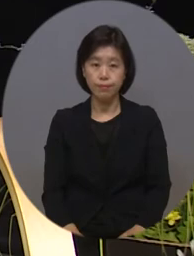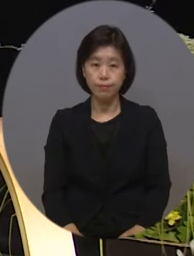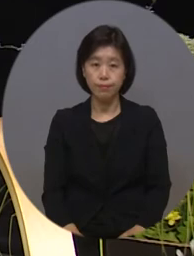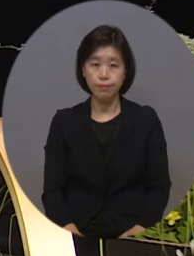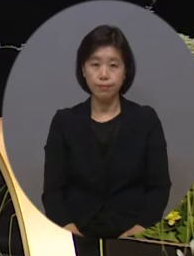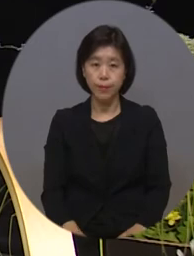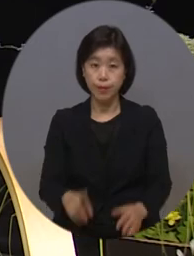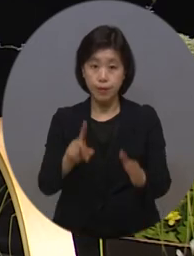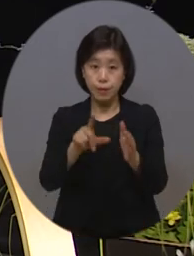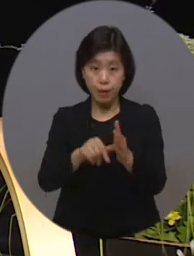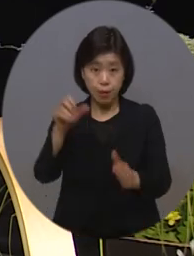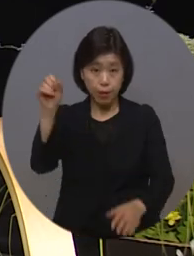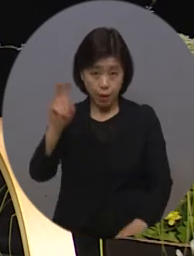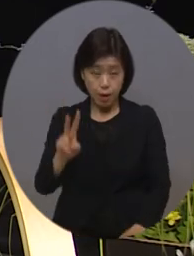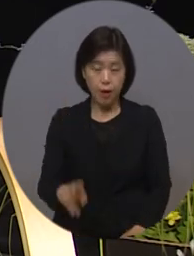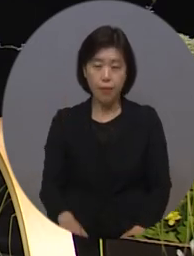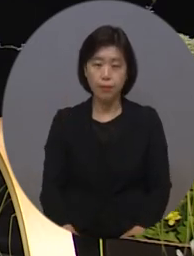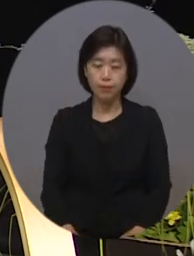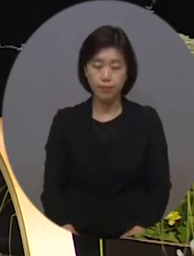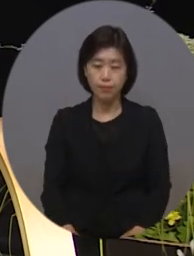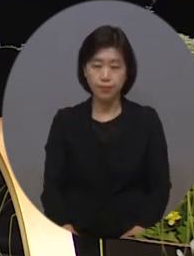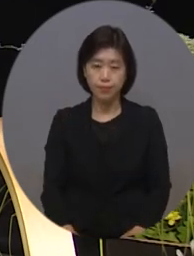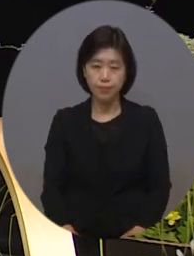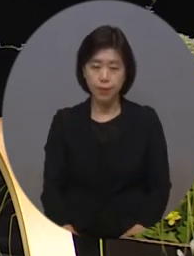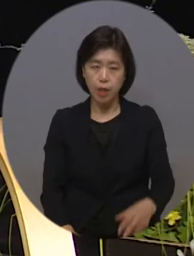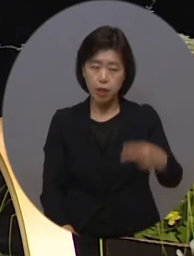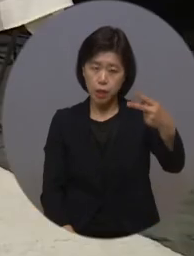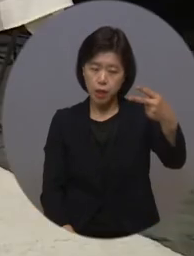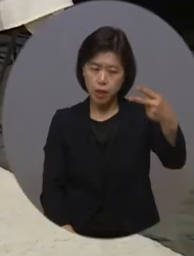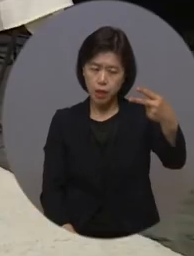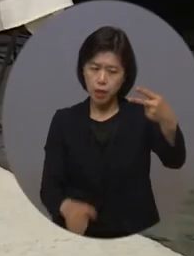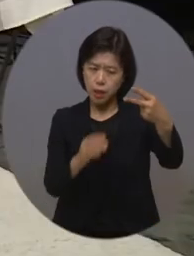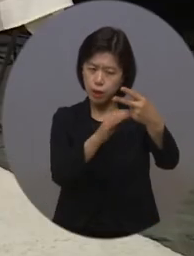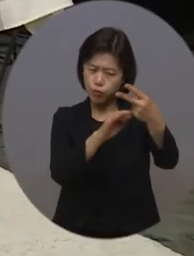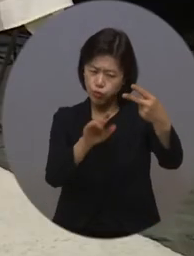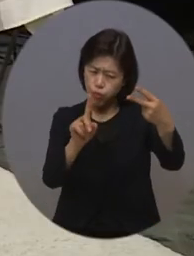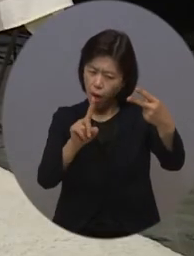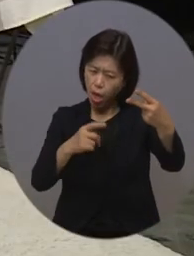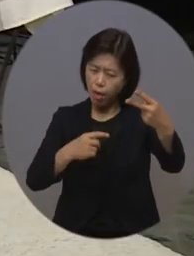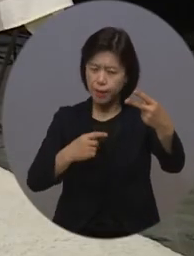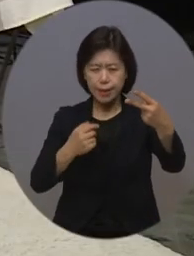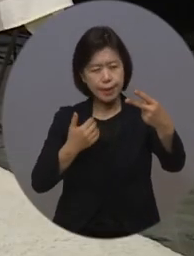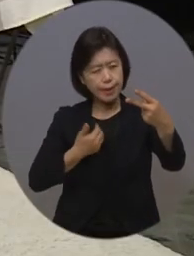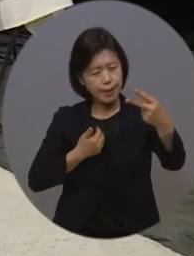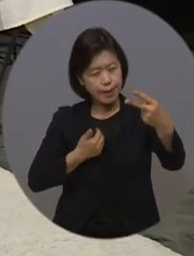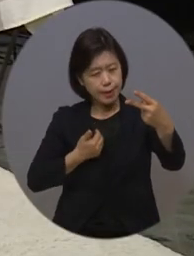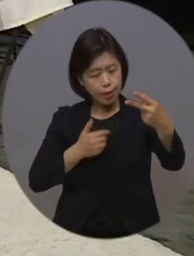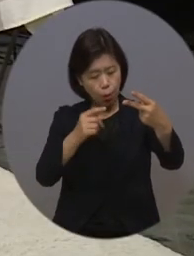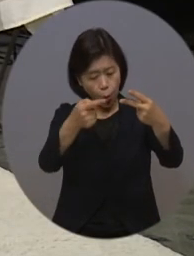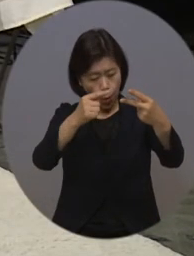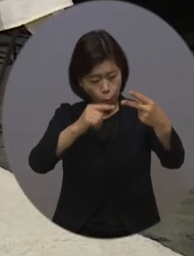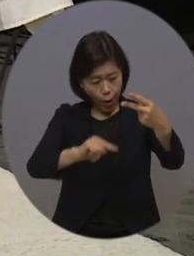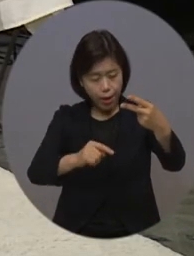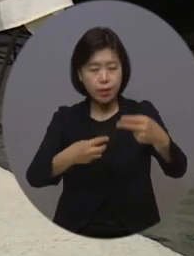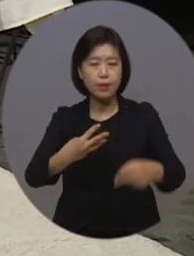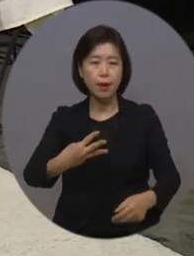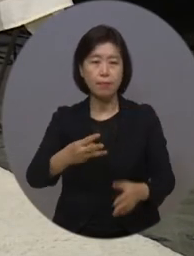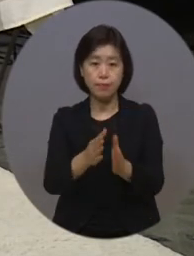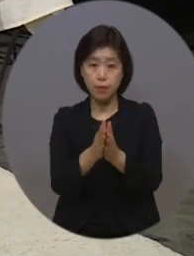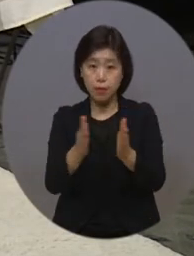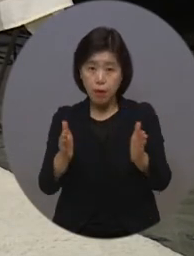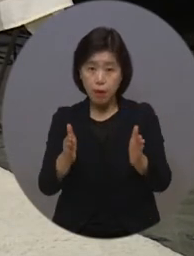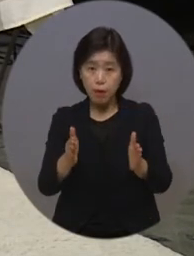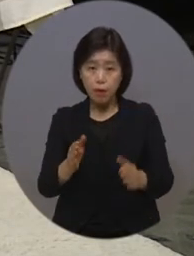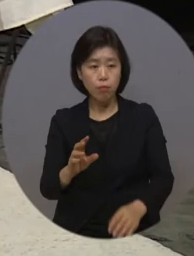이때 느닷없이 3년이 시작됩니다. 응? 아니요. 목이 메인다고요,